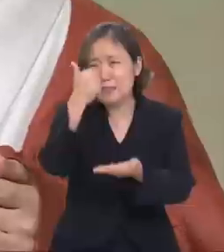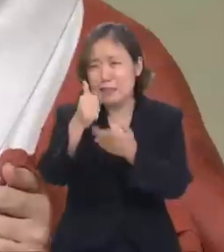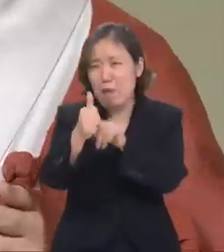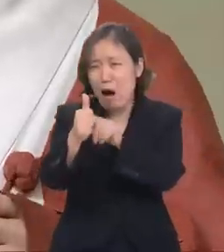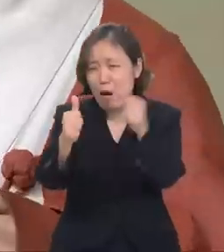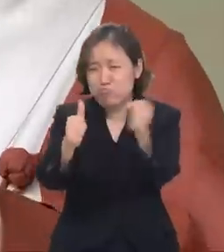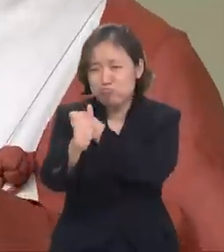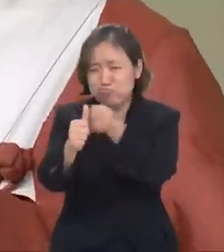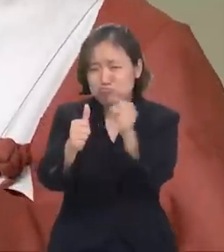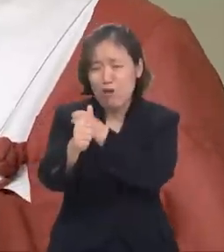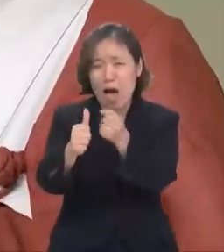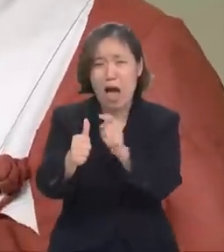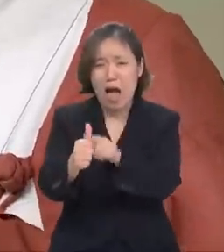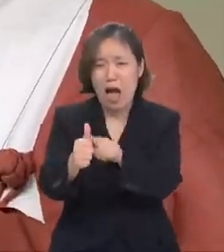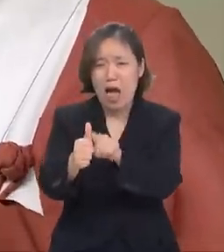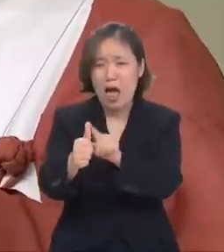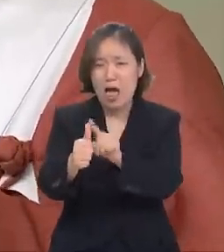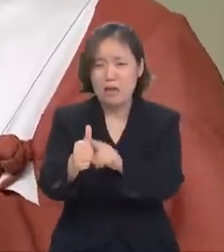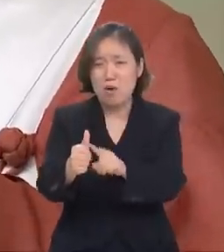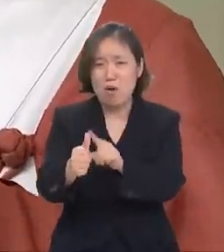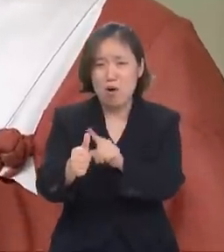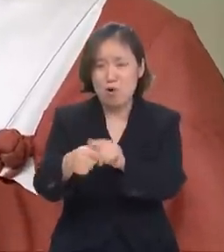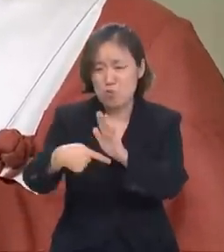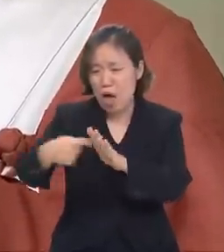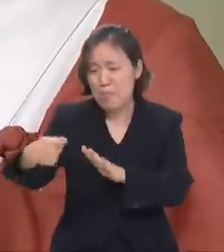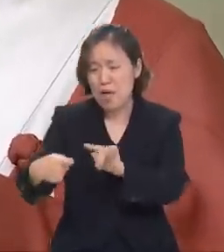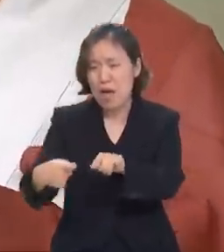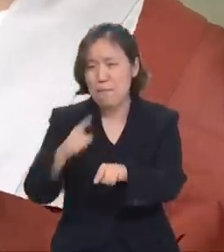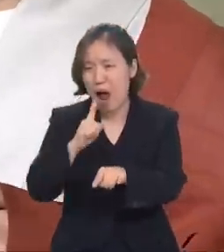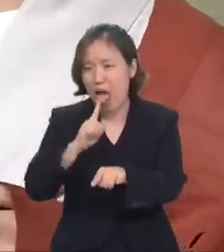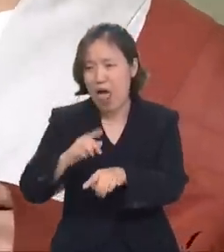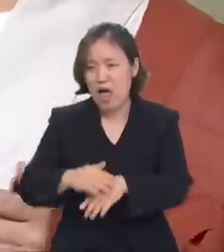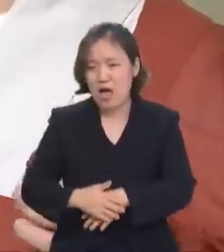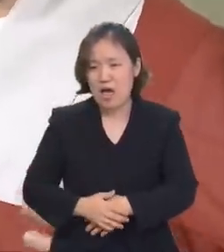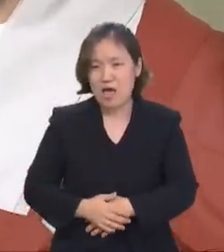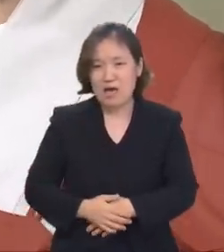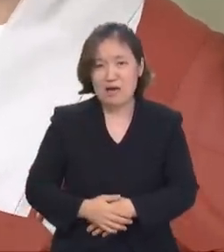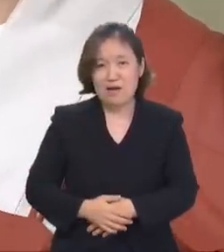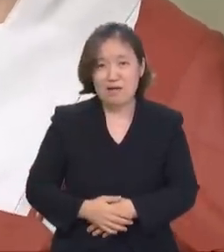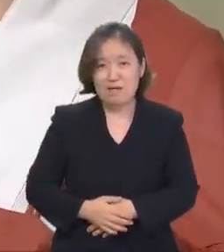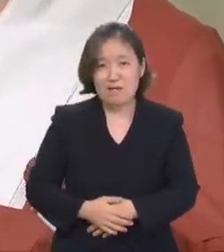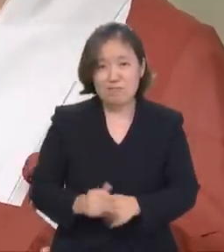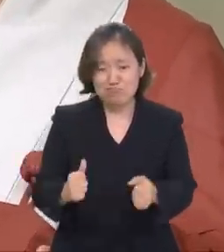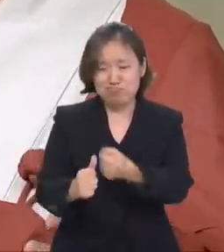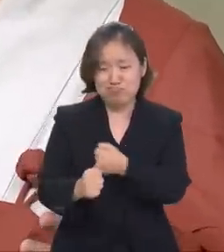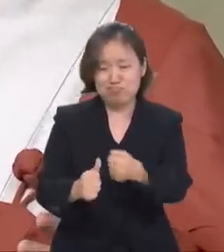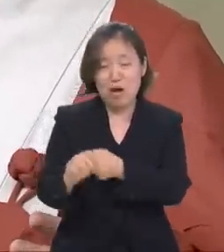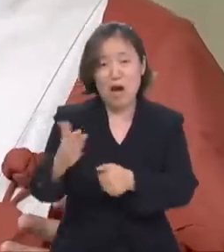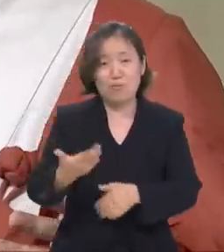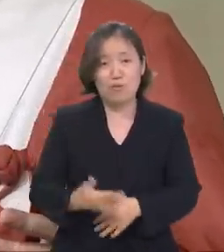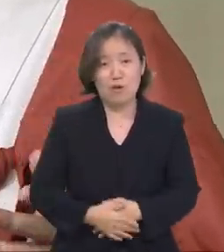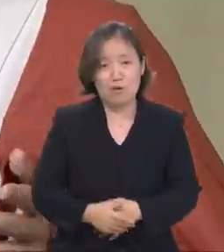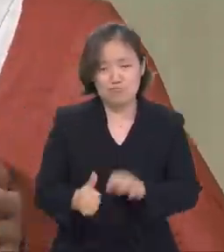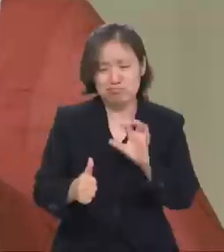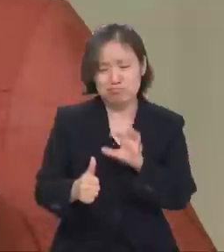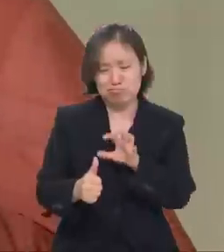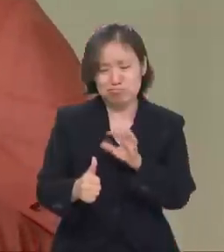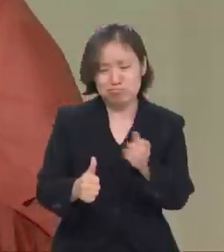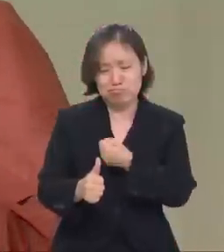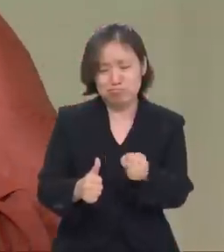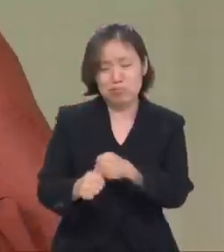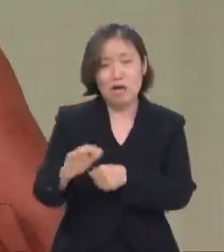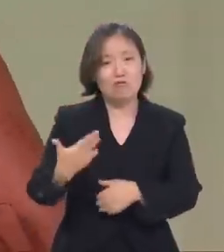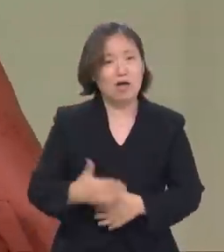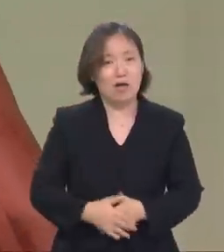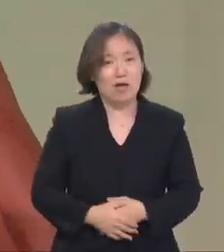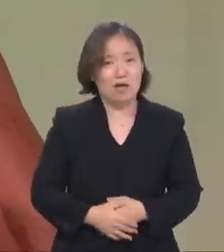스님을 막 구타하면서 네놈이 가져갔지 어서 말해 나는 다 알고 있어 아닙니다